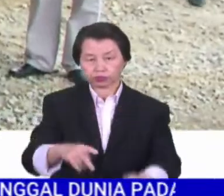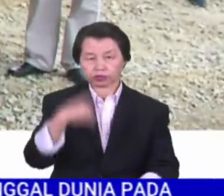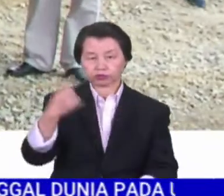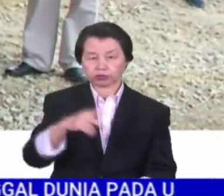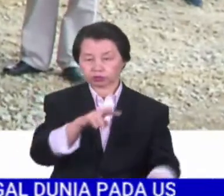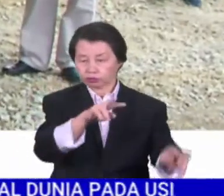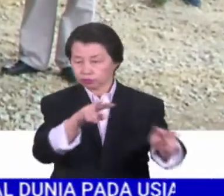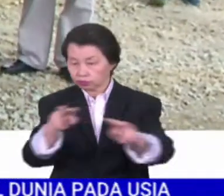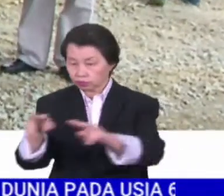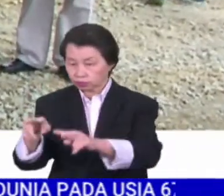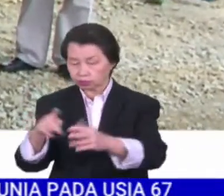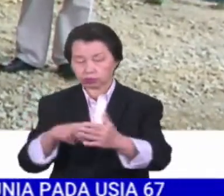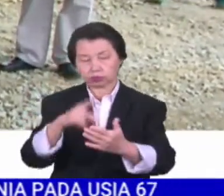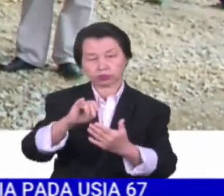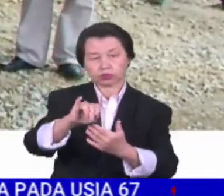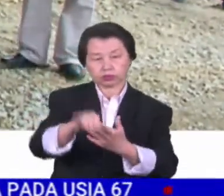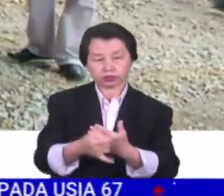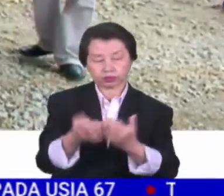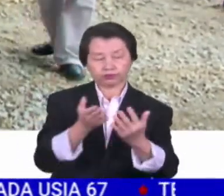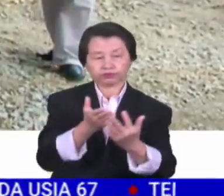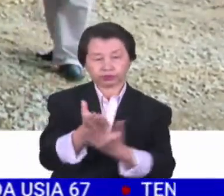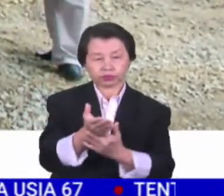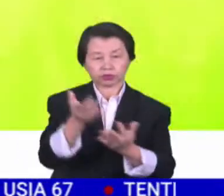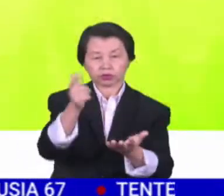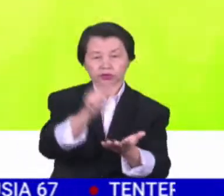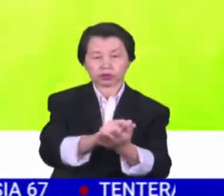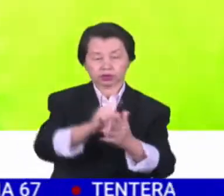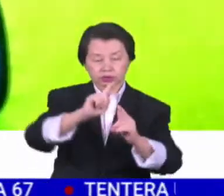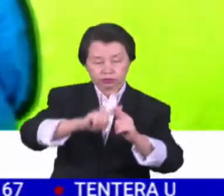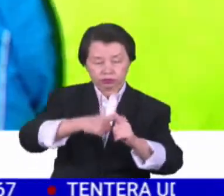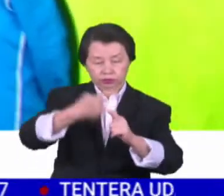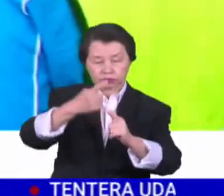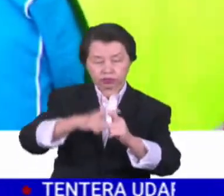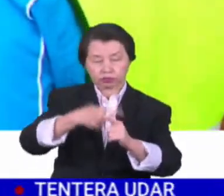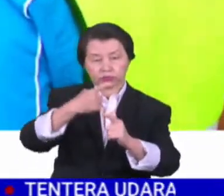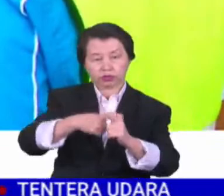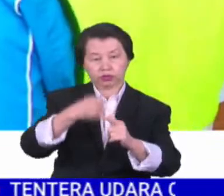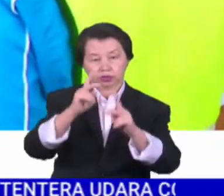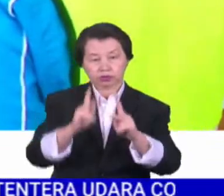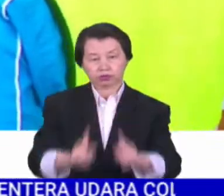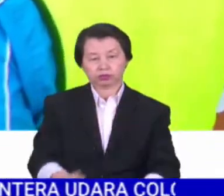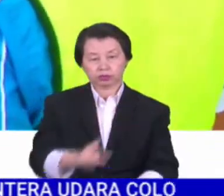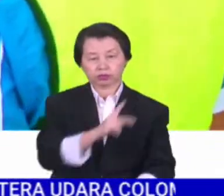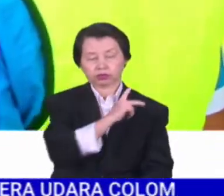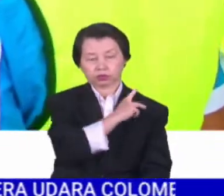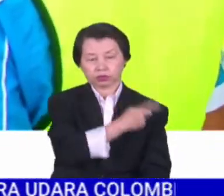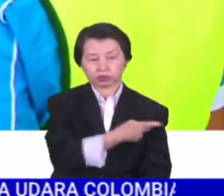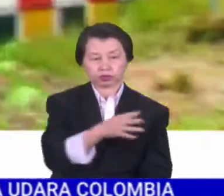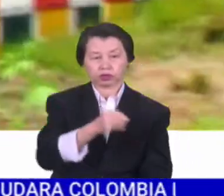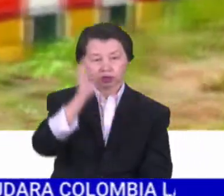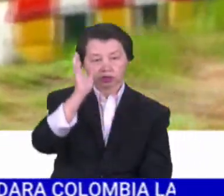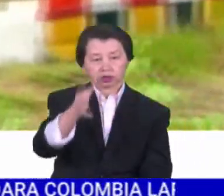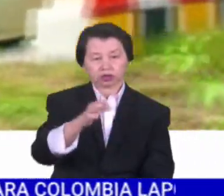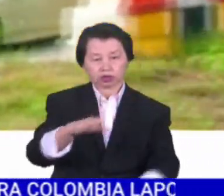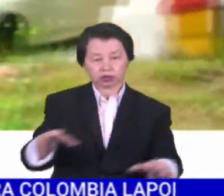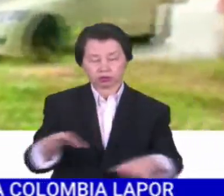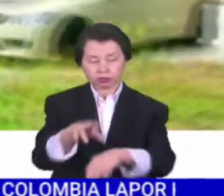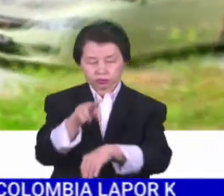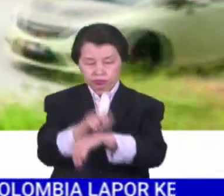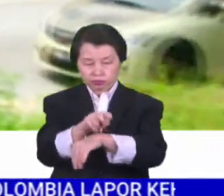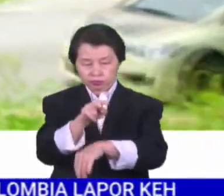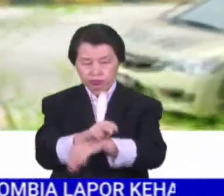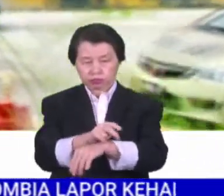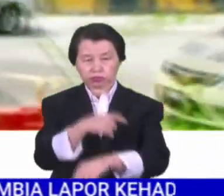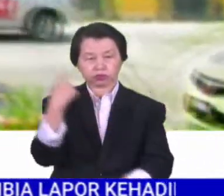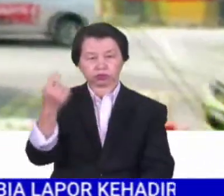memantau perkembangan projek berkenaan menerusi laporan bulanan daripada pihak berkuasa tempatan dan akan membuat pemantauan